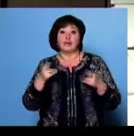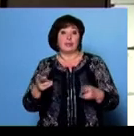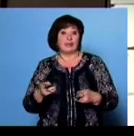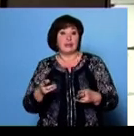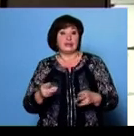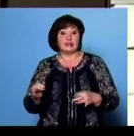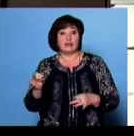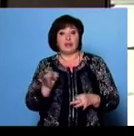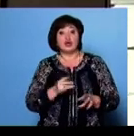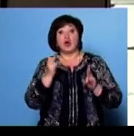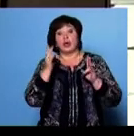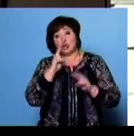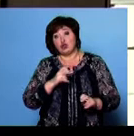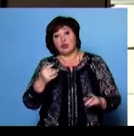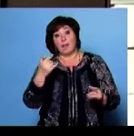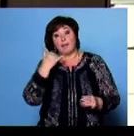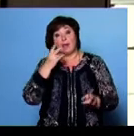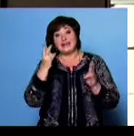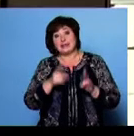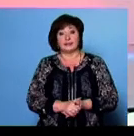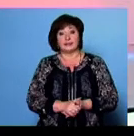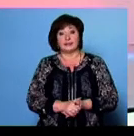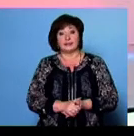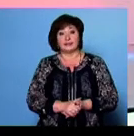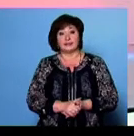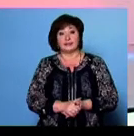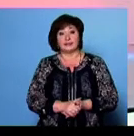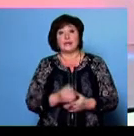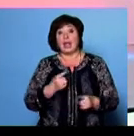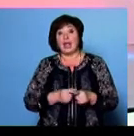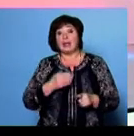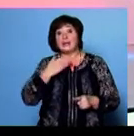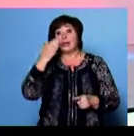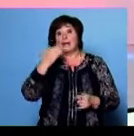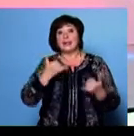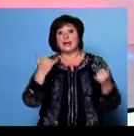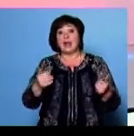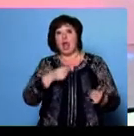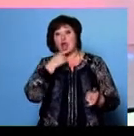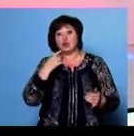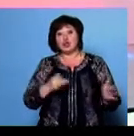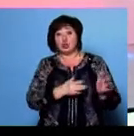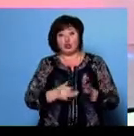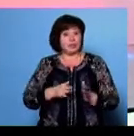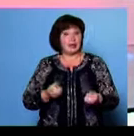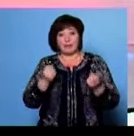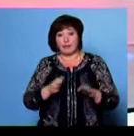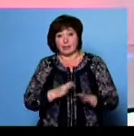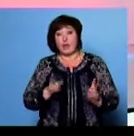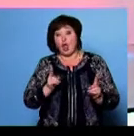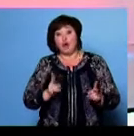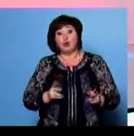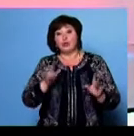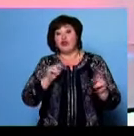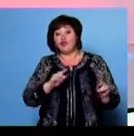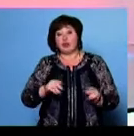новых пострадавших, ждут от них сообщений, телефон на экране. Это лето для российских туристов выдалось непростым. Кто-то имел